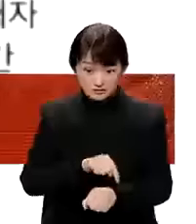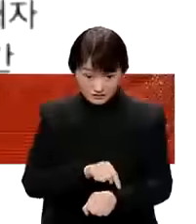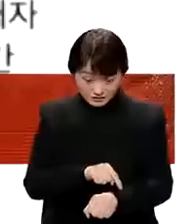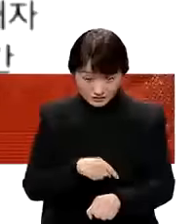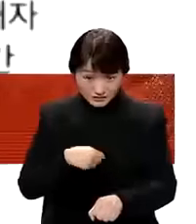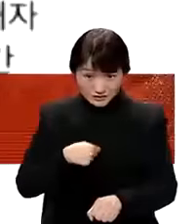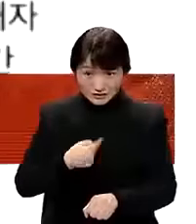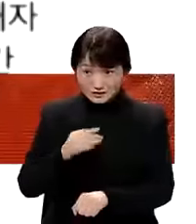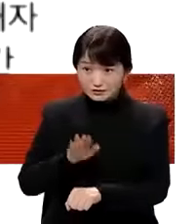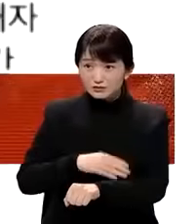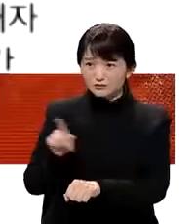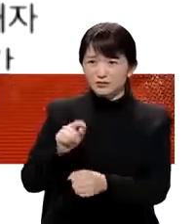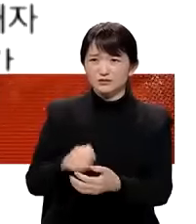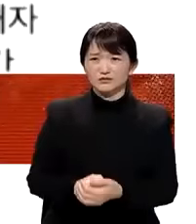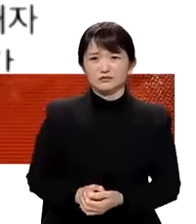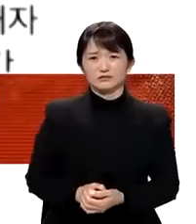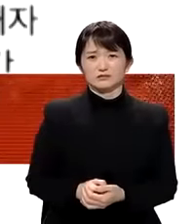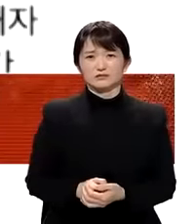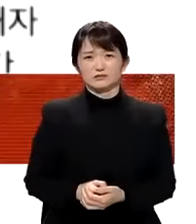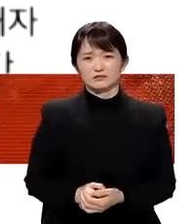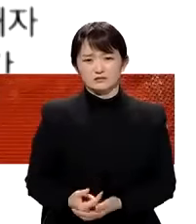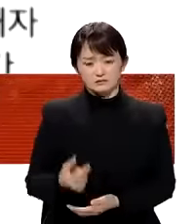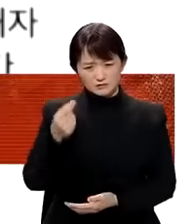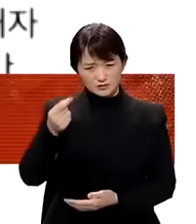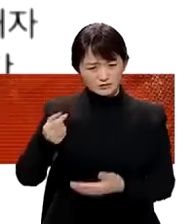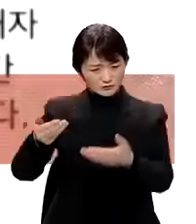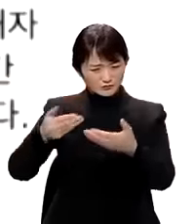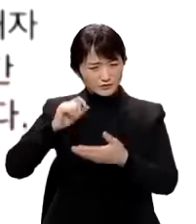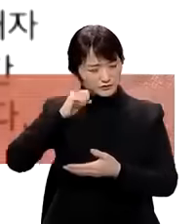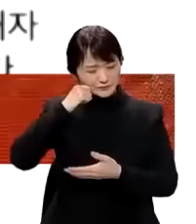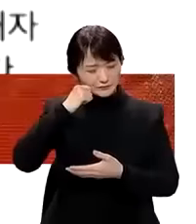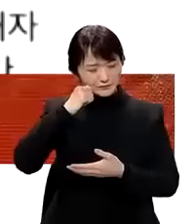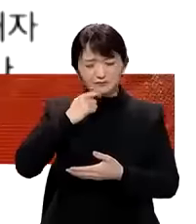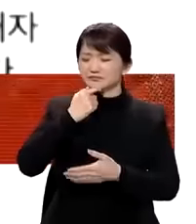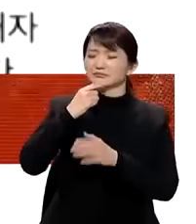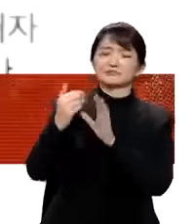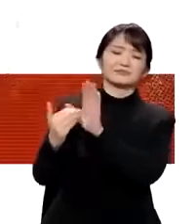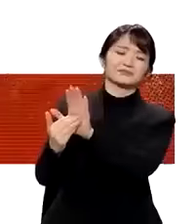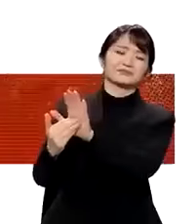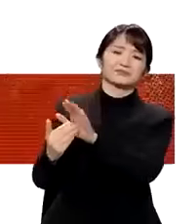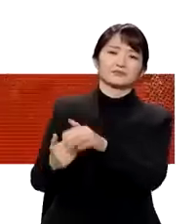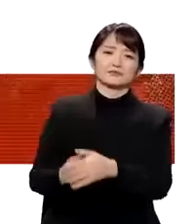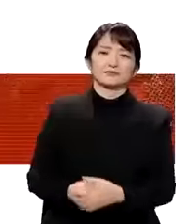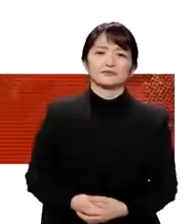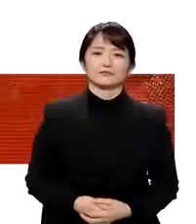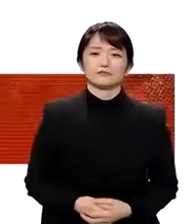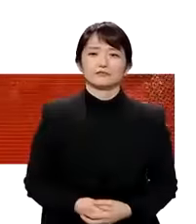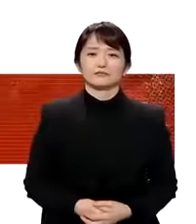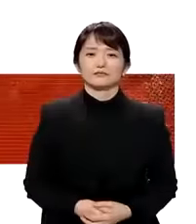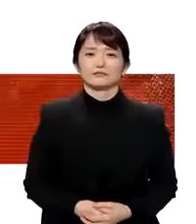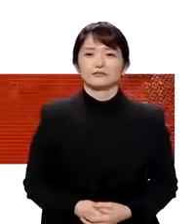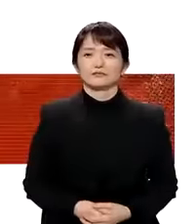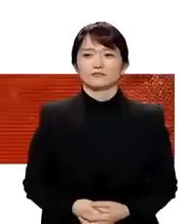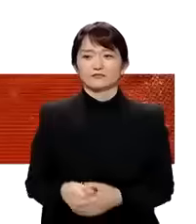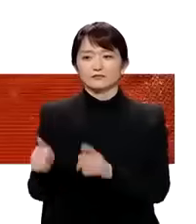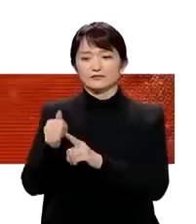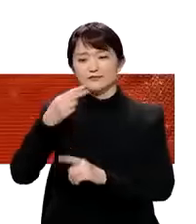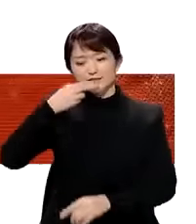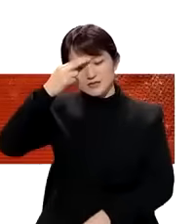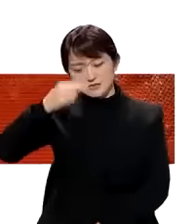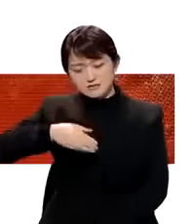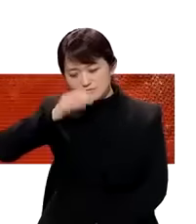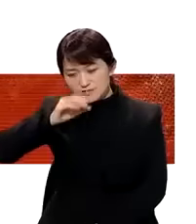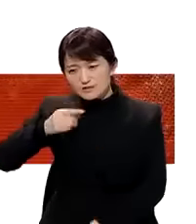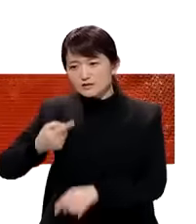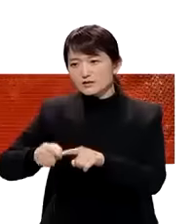컸는데 바로 받아 주기는 어려운 상황 아니었겠습니까 그래서 거절을 했대요 거절을 했더니이 사건 당일날 술을 먹고 흉기를